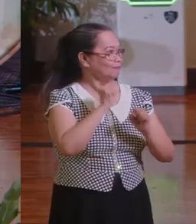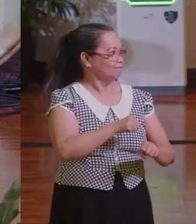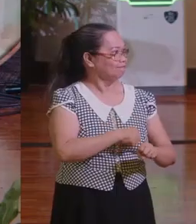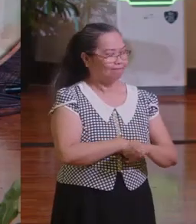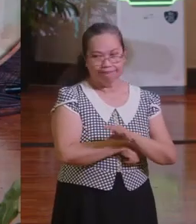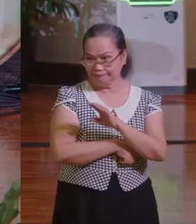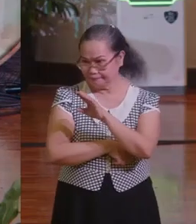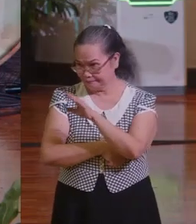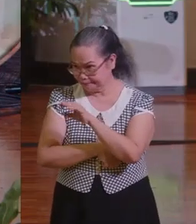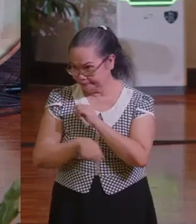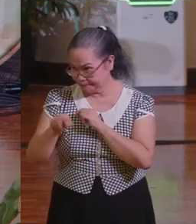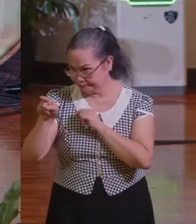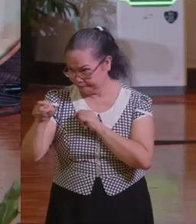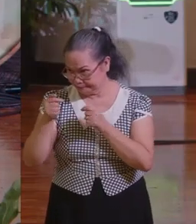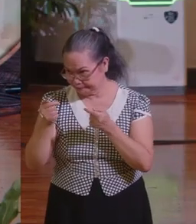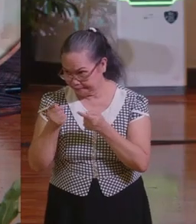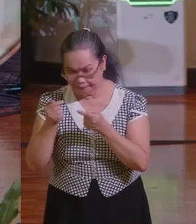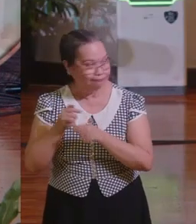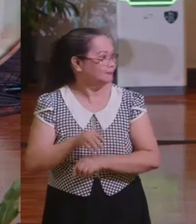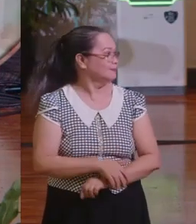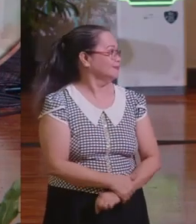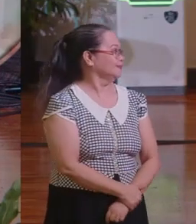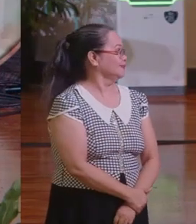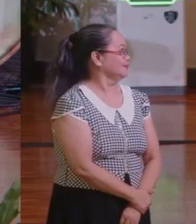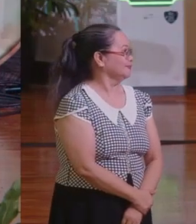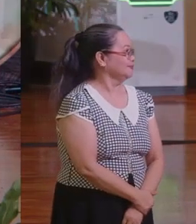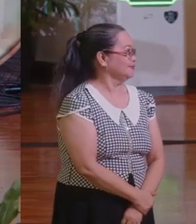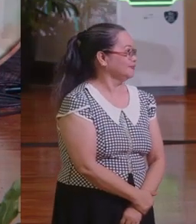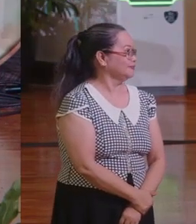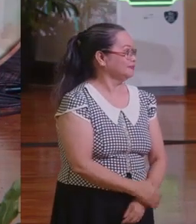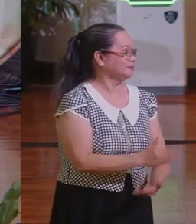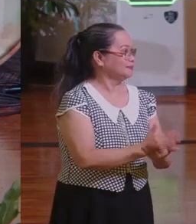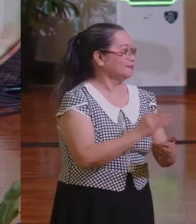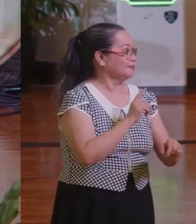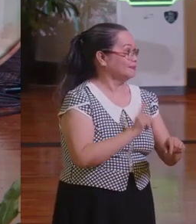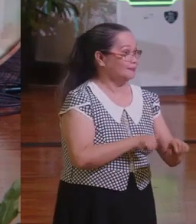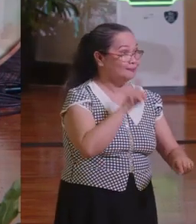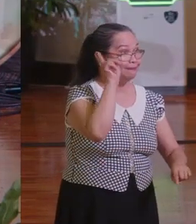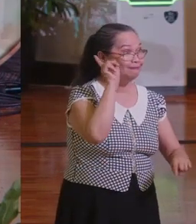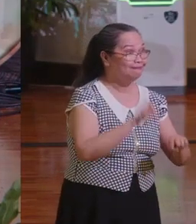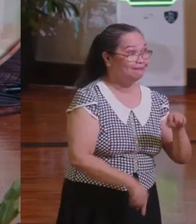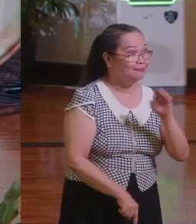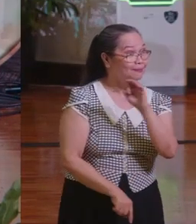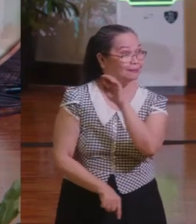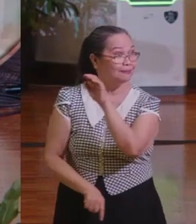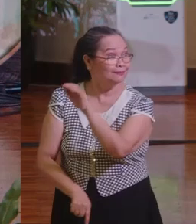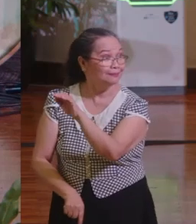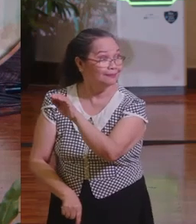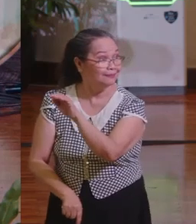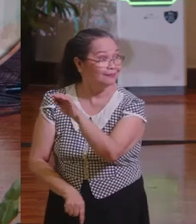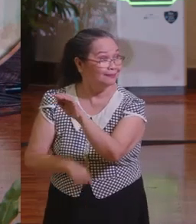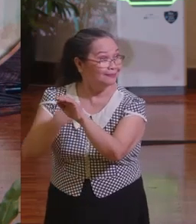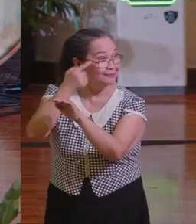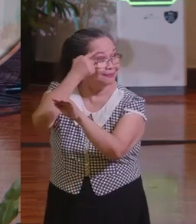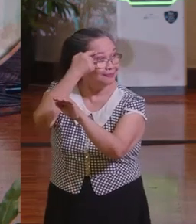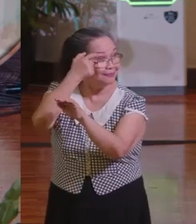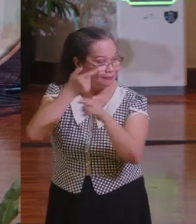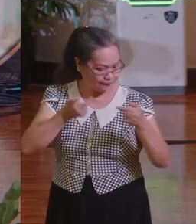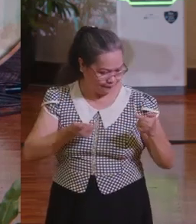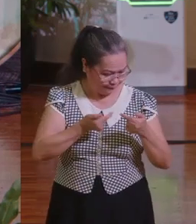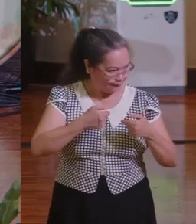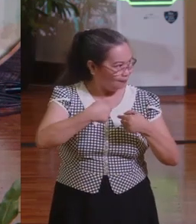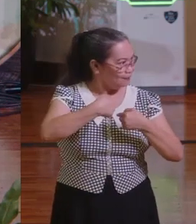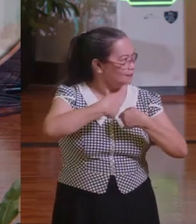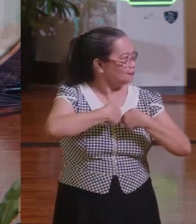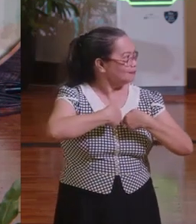sa inyong kapwa. Kung minsan, hindi tayo makapuna ng ating kapwa dahil ang kasalanan na nasa